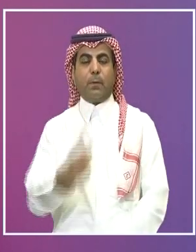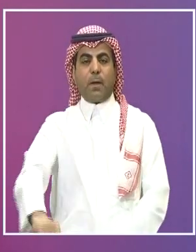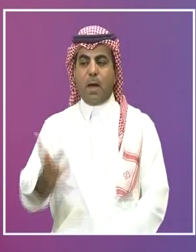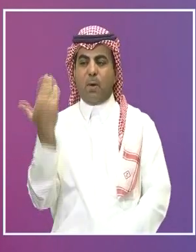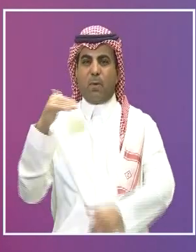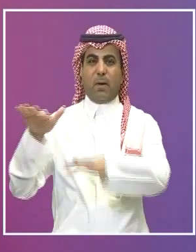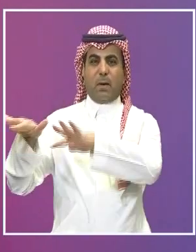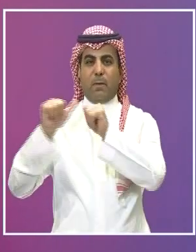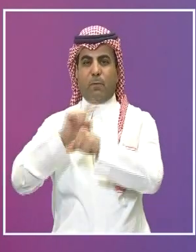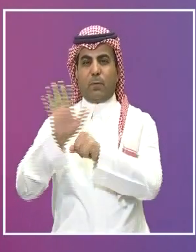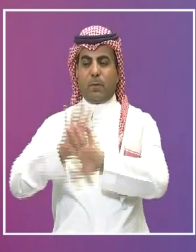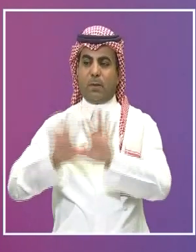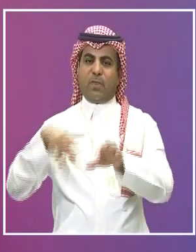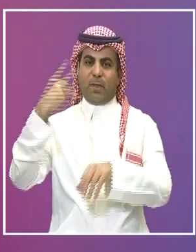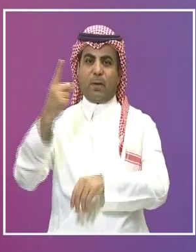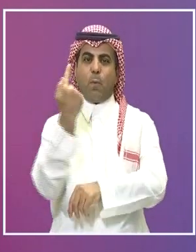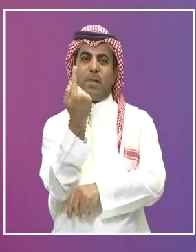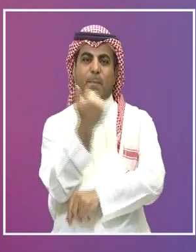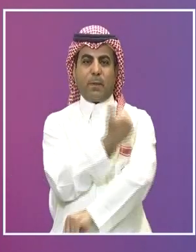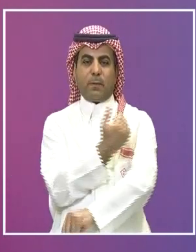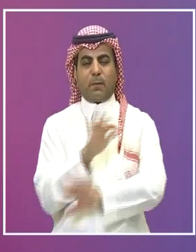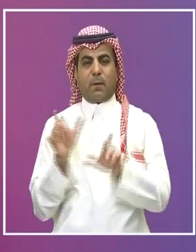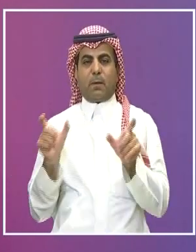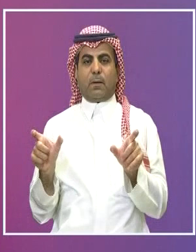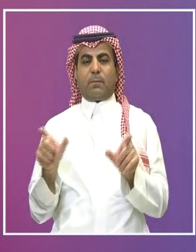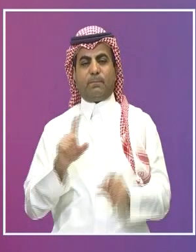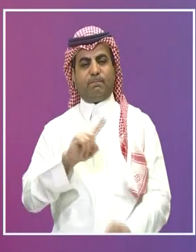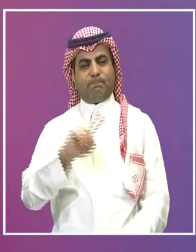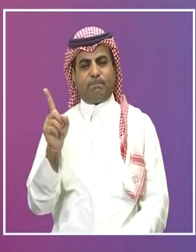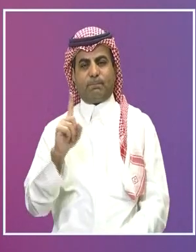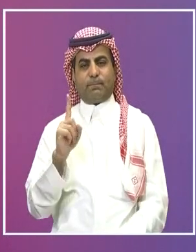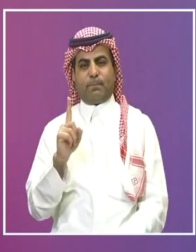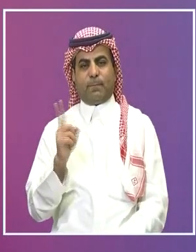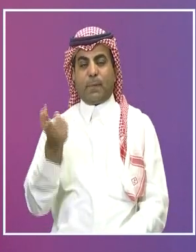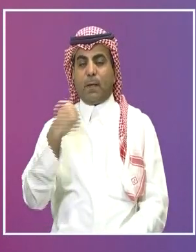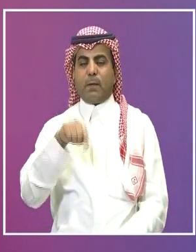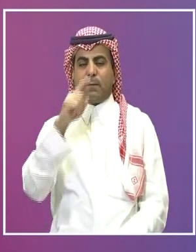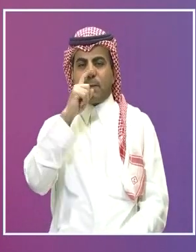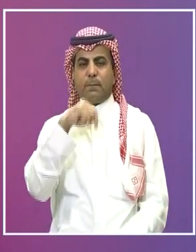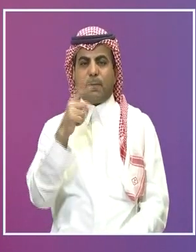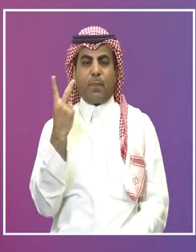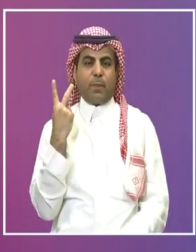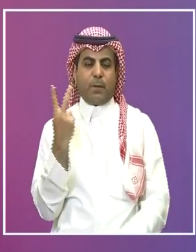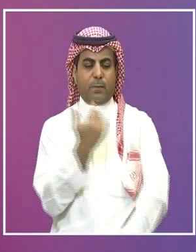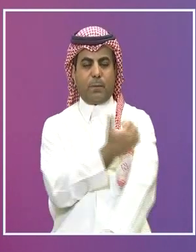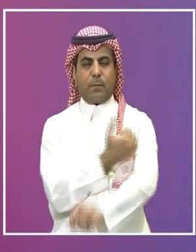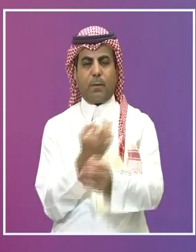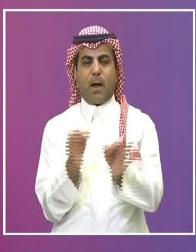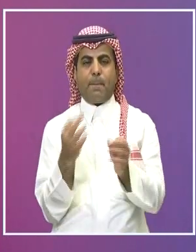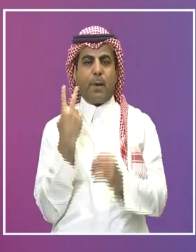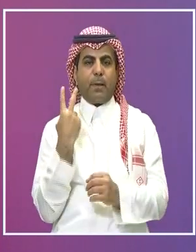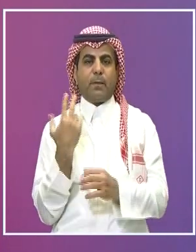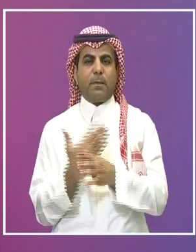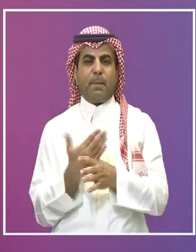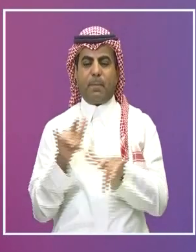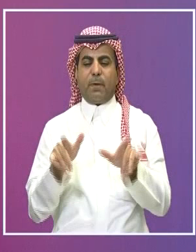لا تكفي، مناعة أو تعافي مع جرعة واحدة لا تكفي، لابد من استكمال التحصين بجرعتين